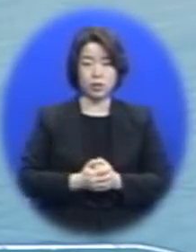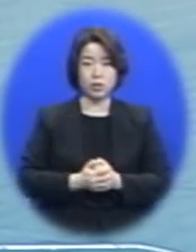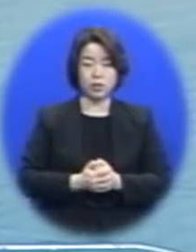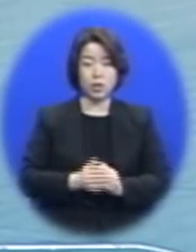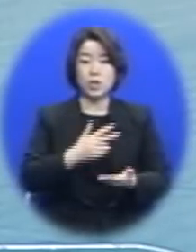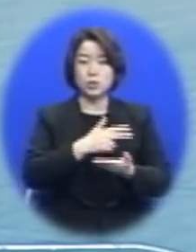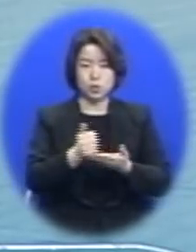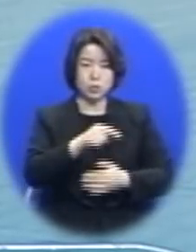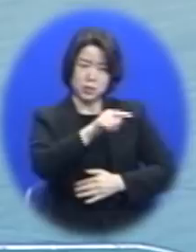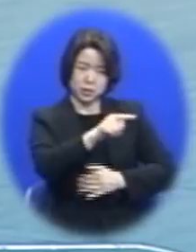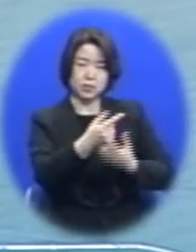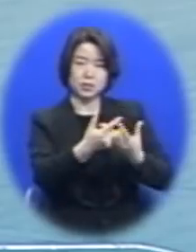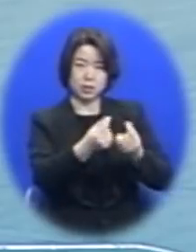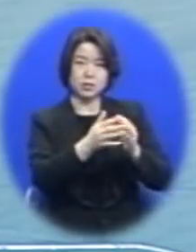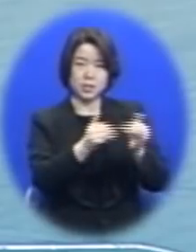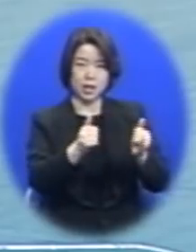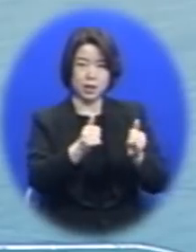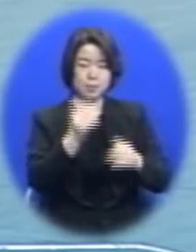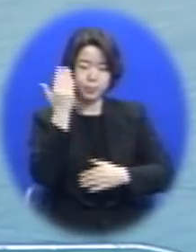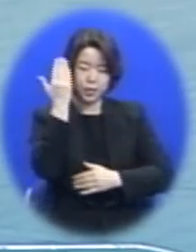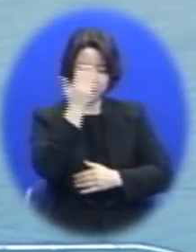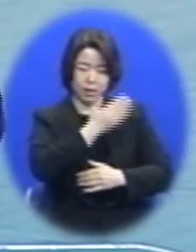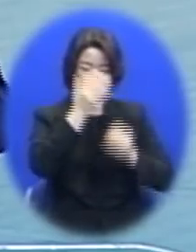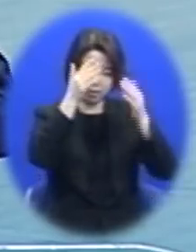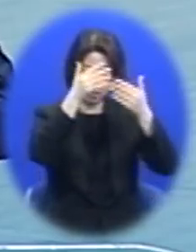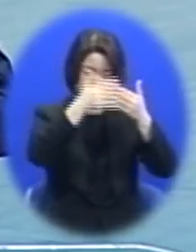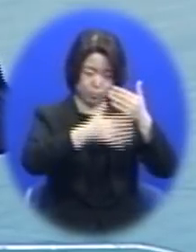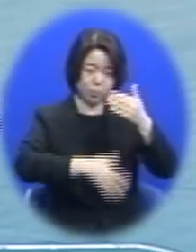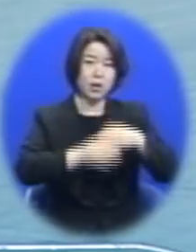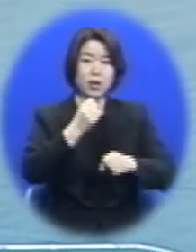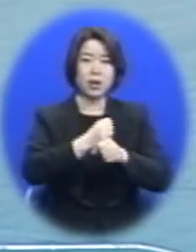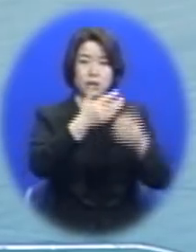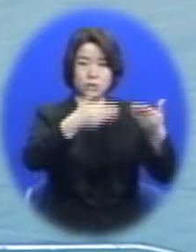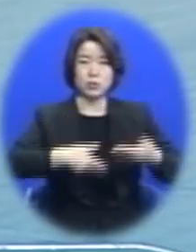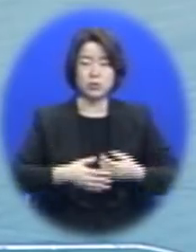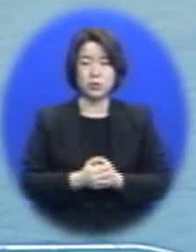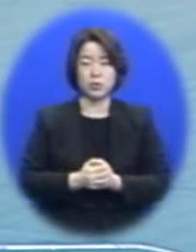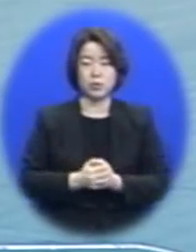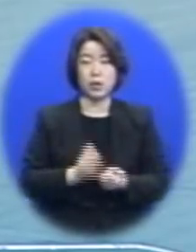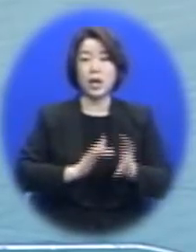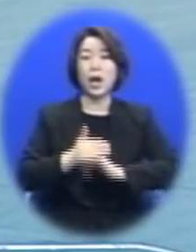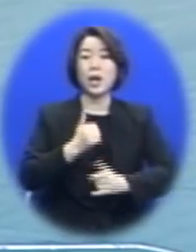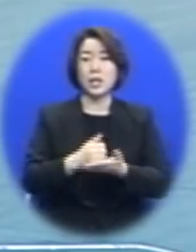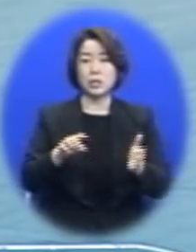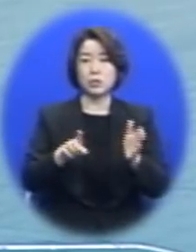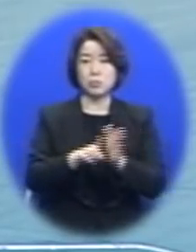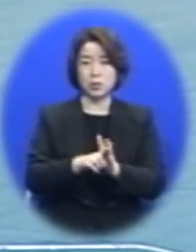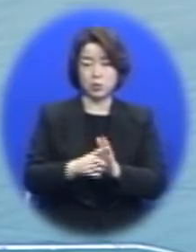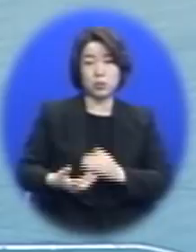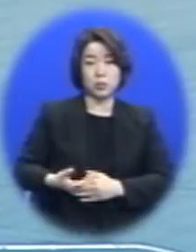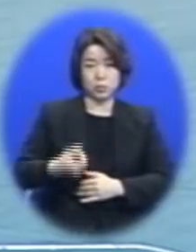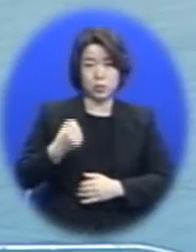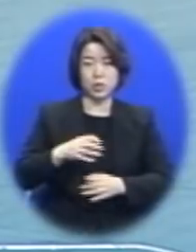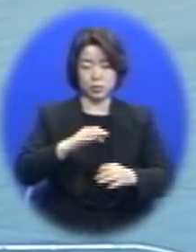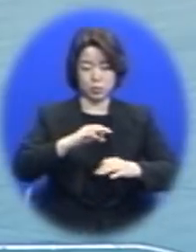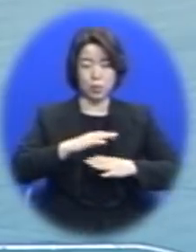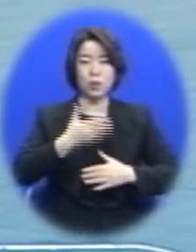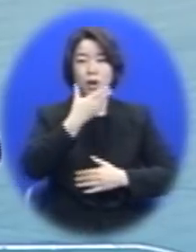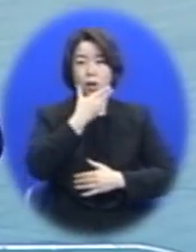깨끗하게 씻겨 주시겠죠 이것이 우리가 예수를 믿고 누리는 가장 놀라운 건 이에요 축복입니다